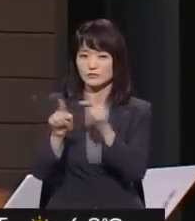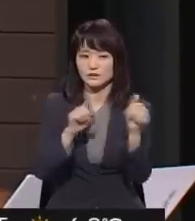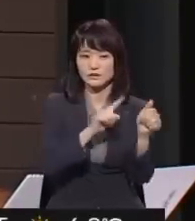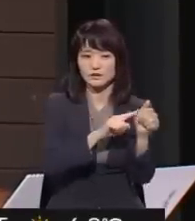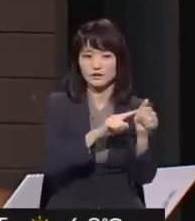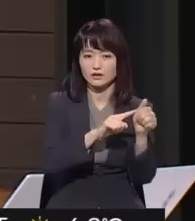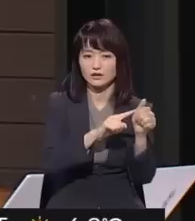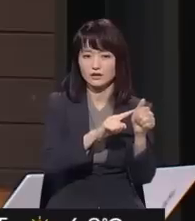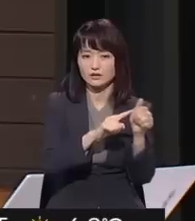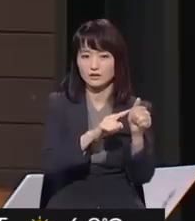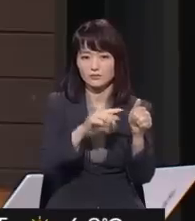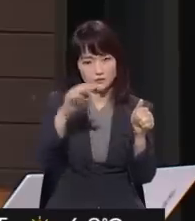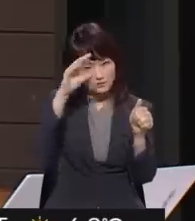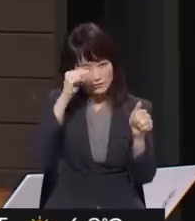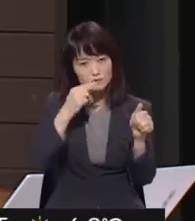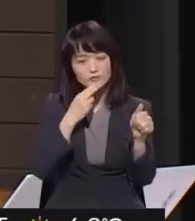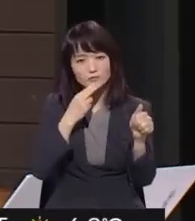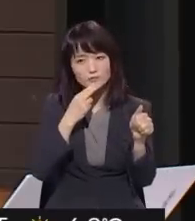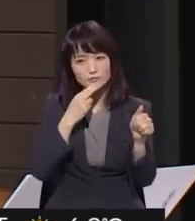가지고